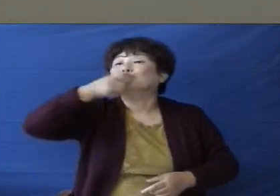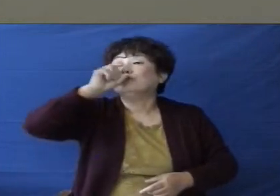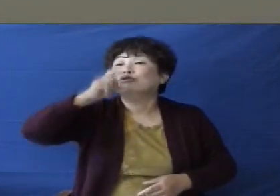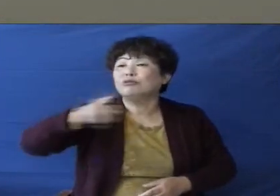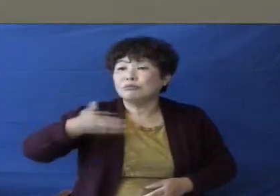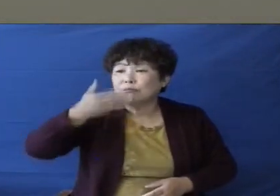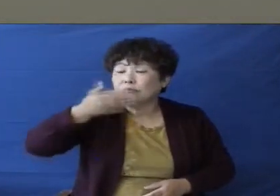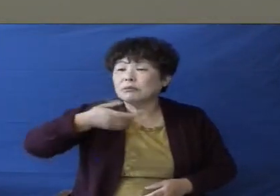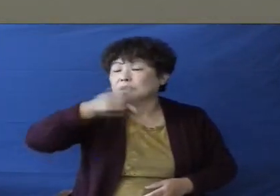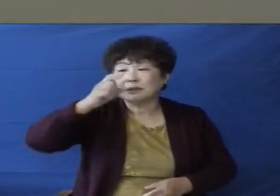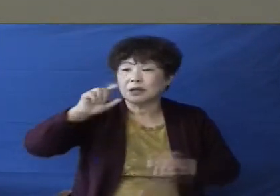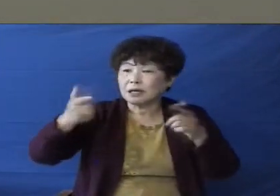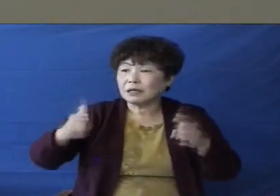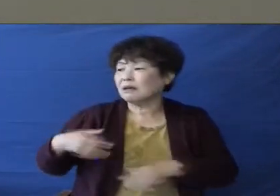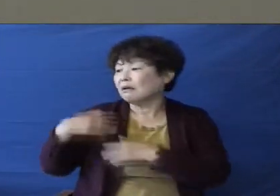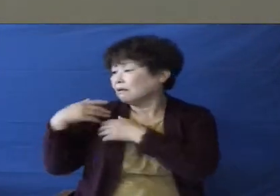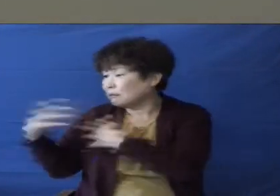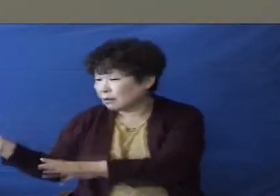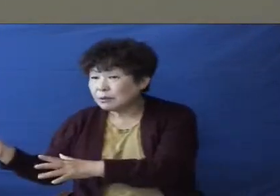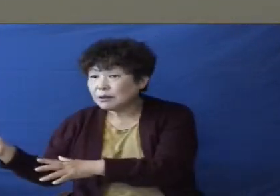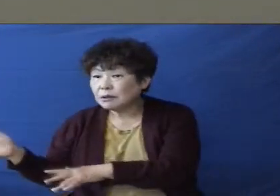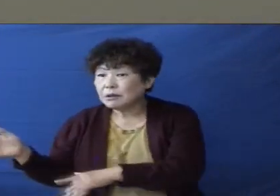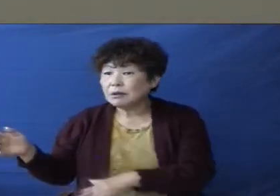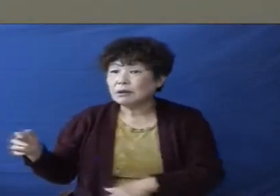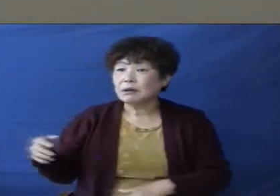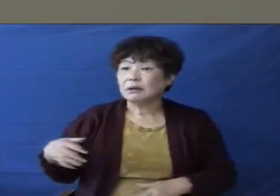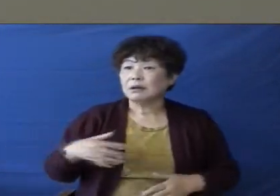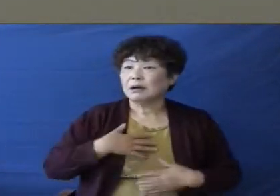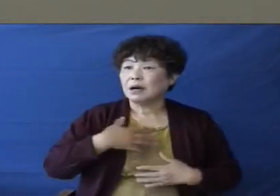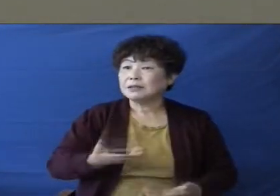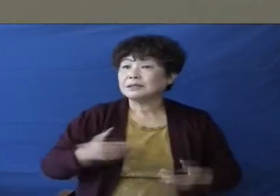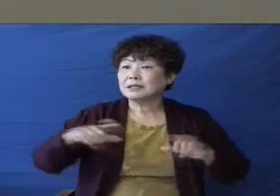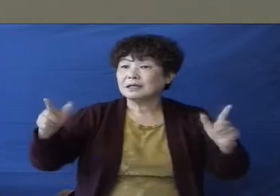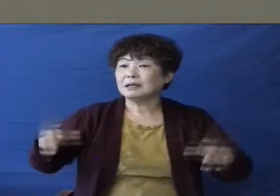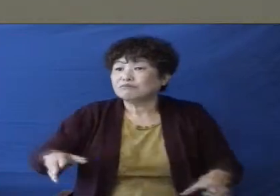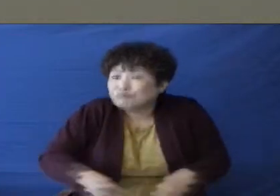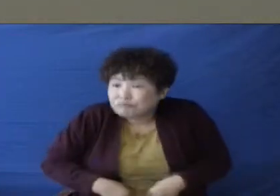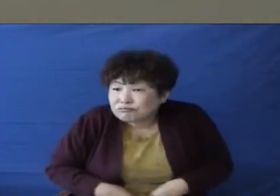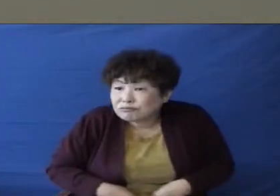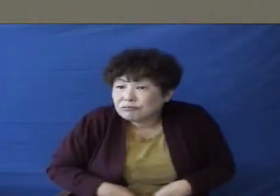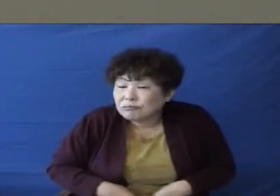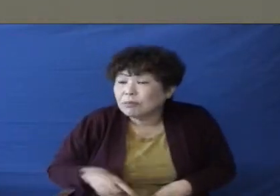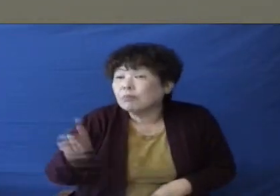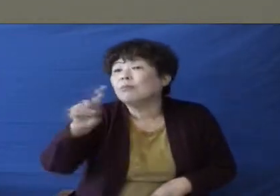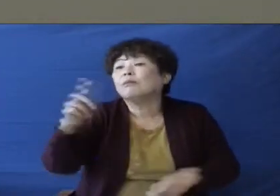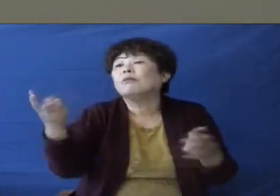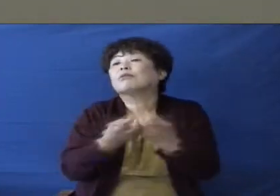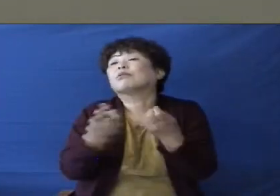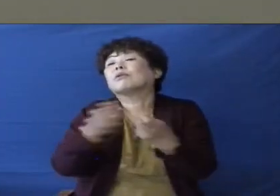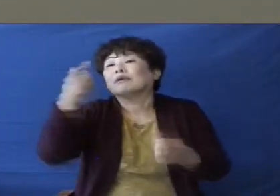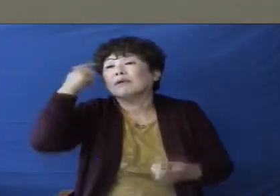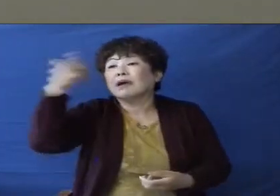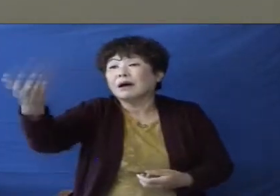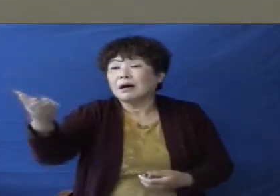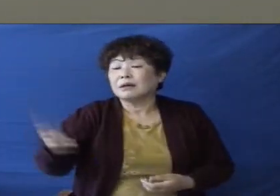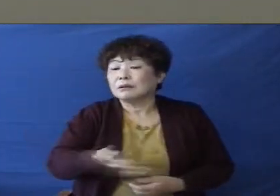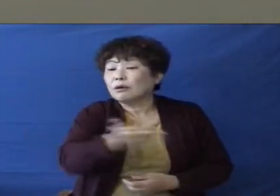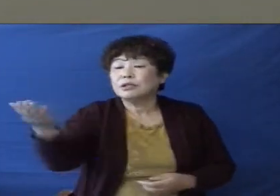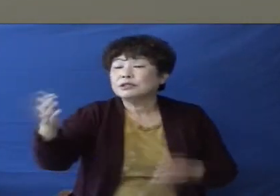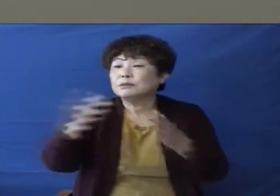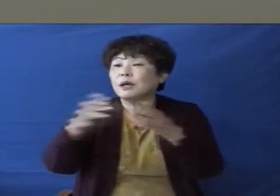먹이지 않아 아 그럼 이 여인은 그 짐승들을 만도 못한 야 이 사람 불쌍하게 여겨 줄 수는